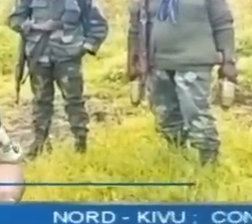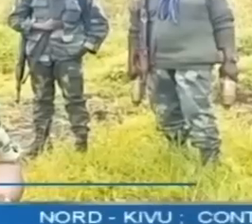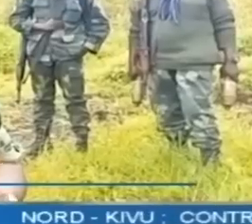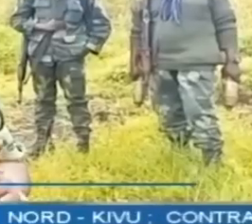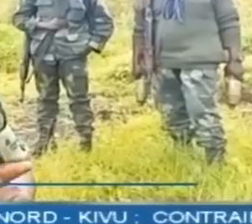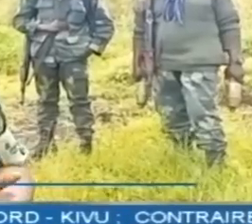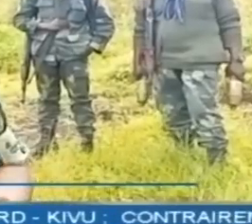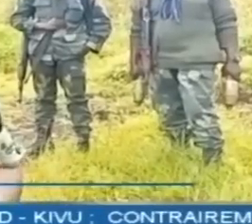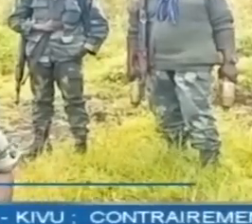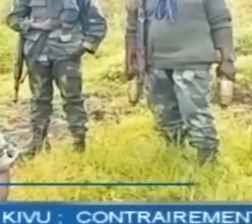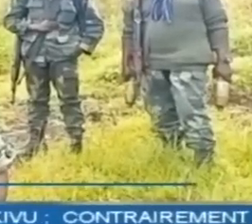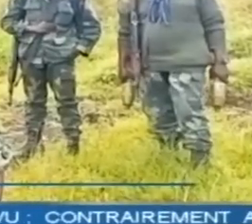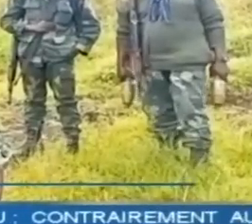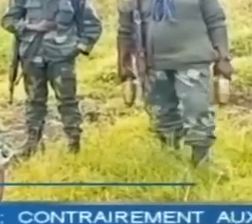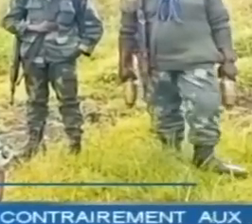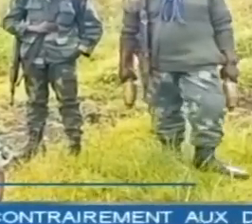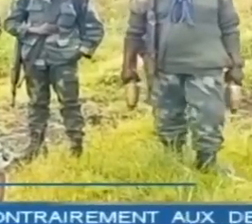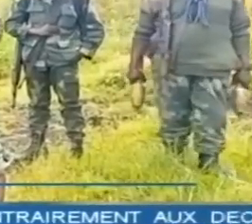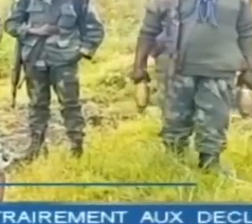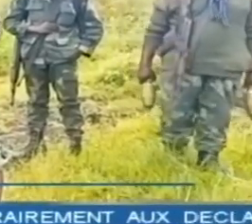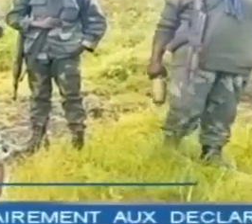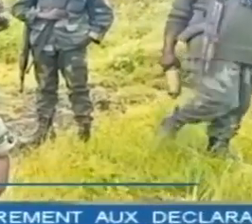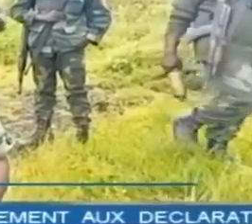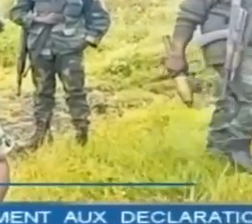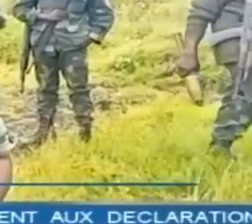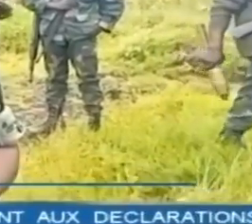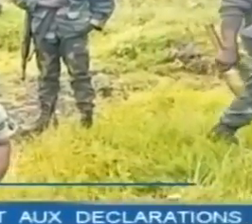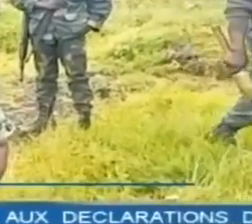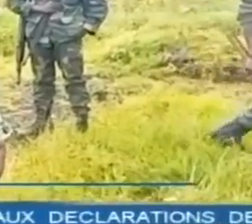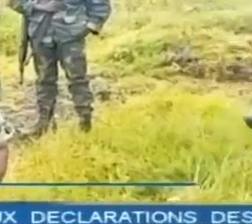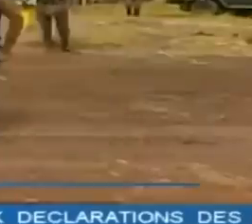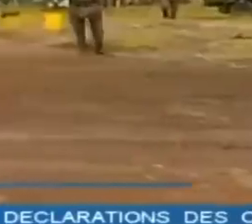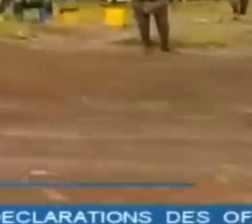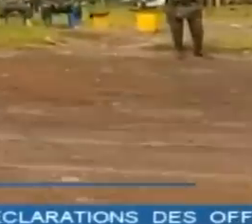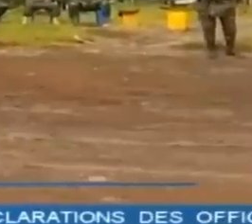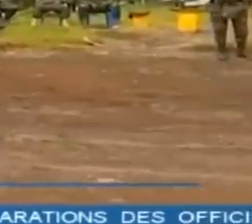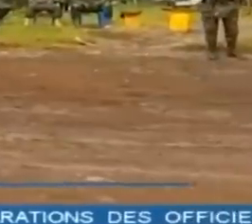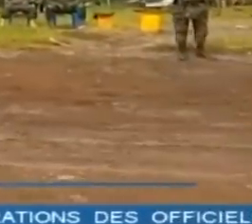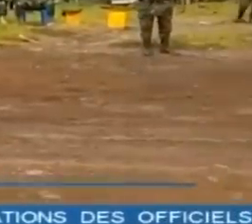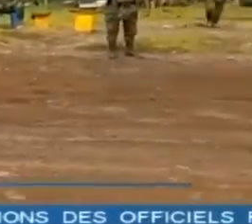Et c'est là la grande satisfaction de notre population. Voilà.